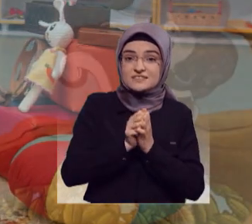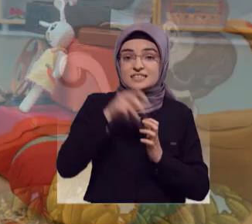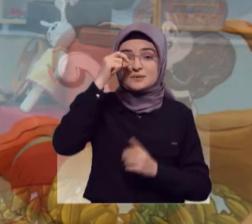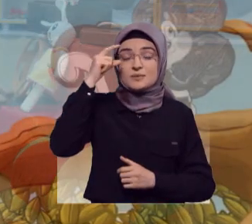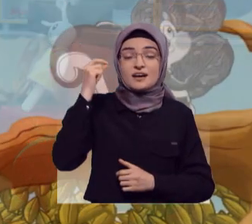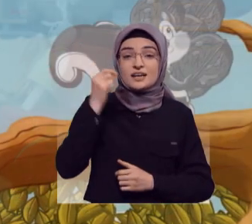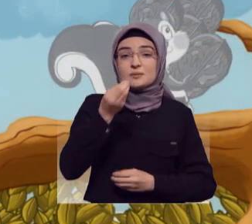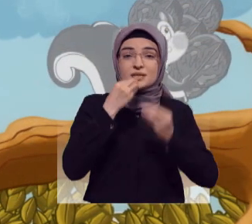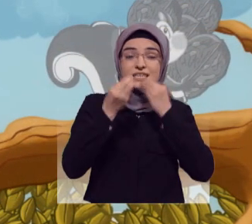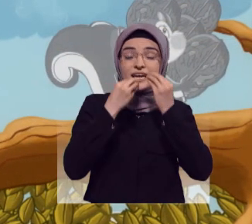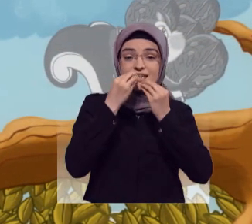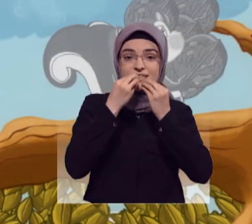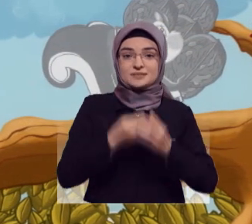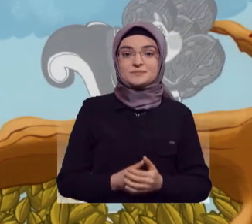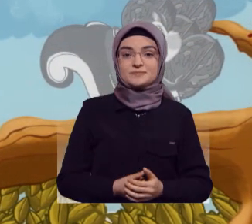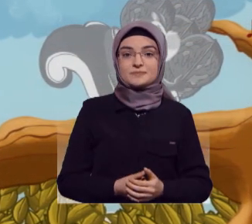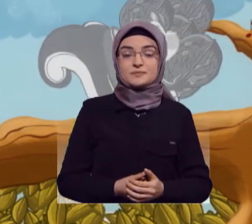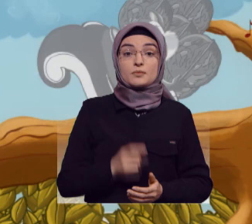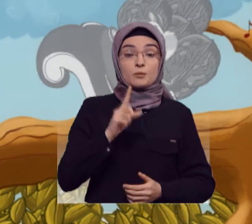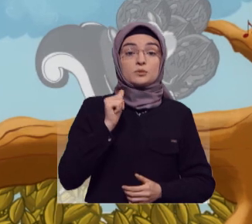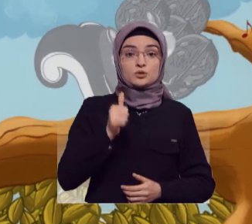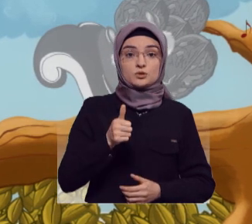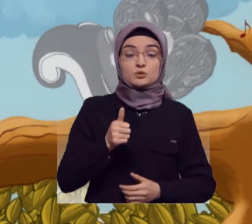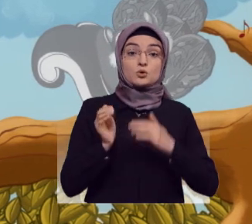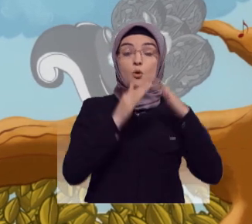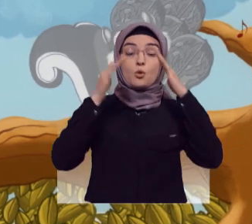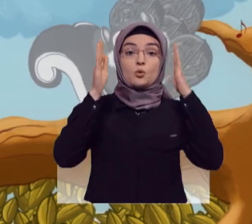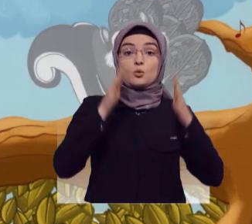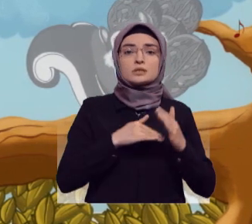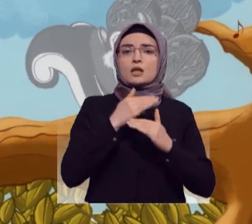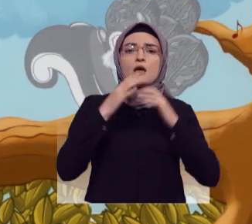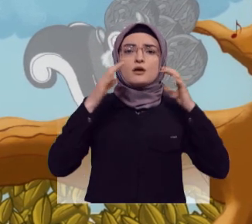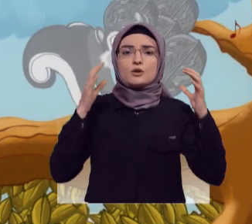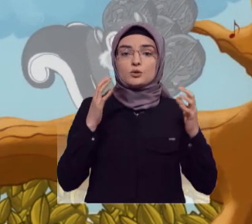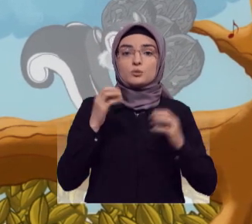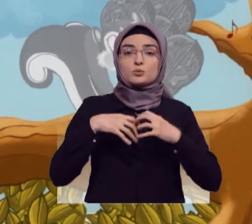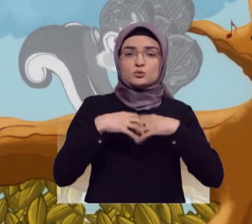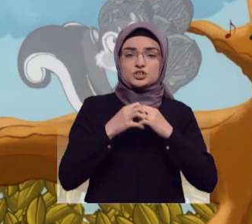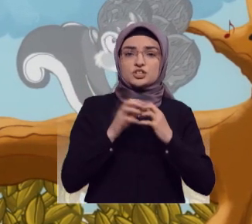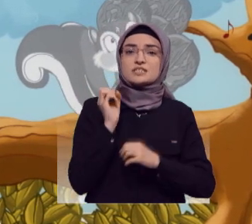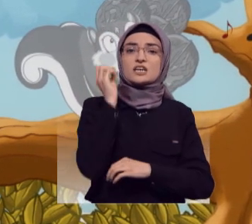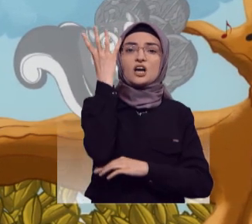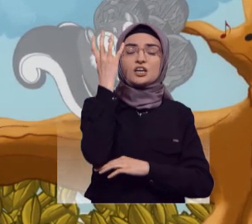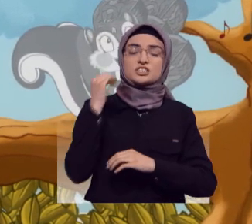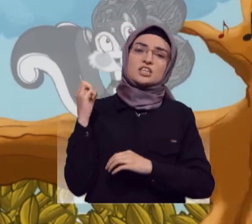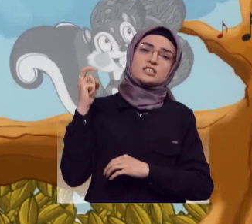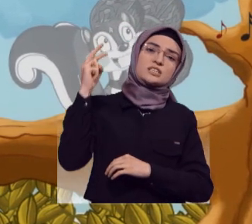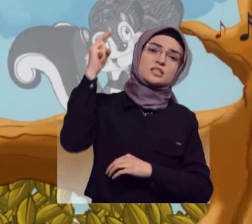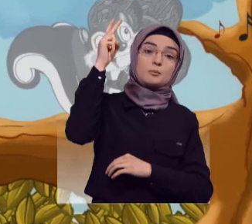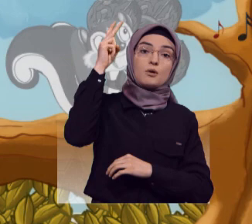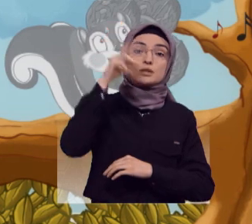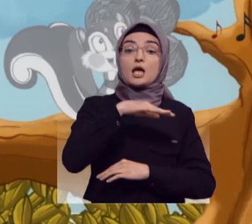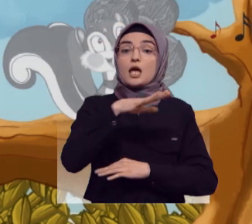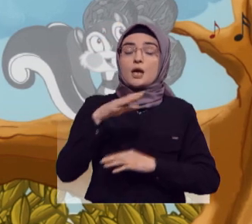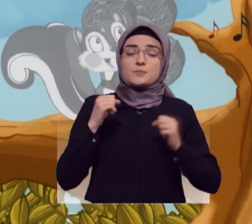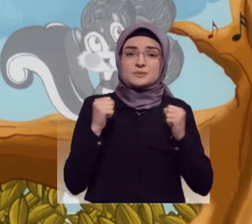kıtır kıtır kıtırdatırdı. Bir gün ormanın en büyük ceviz ağacına tırmandı. Hem